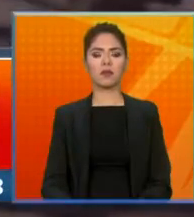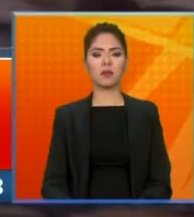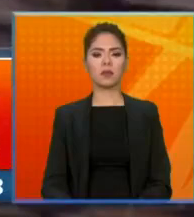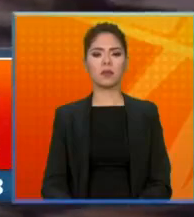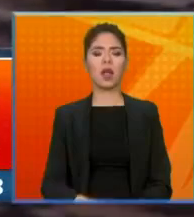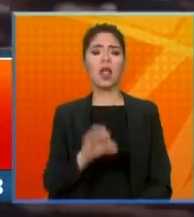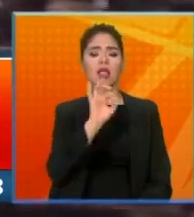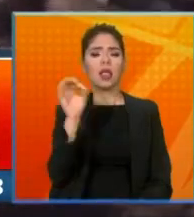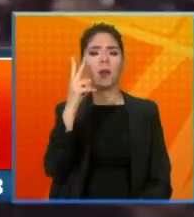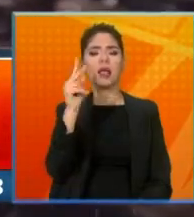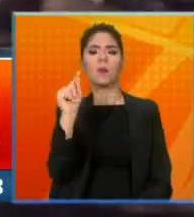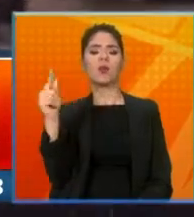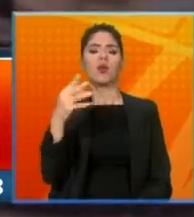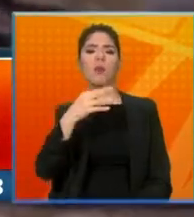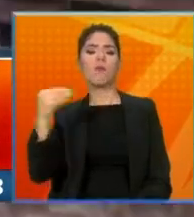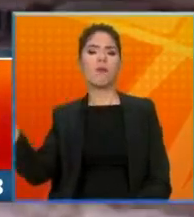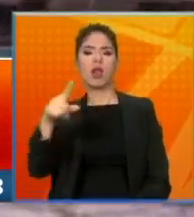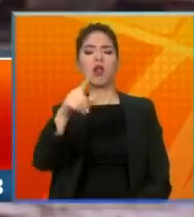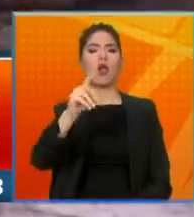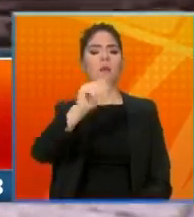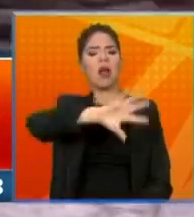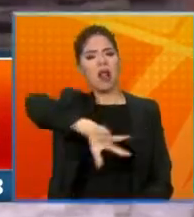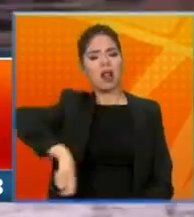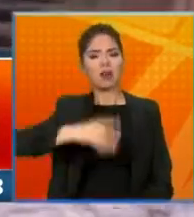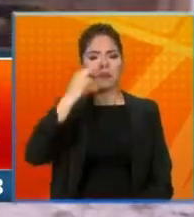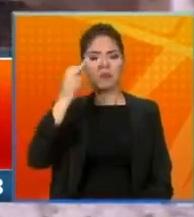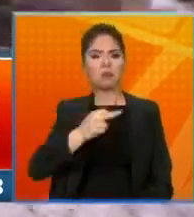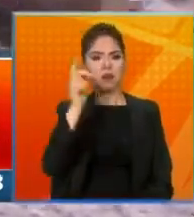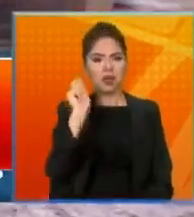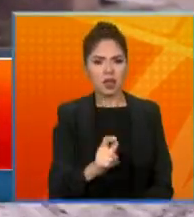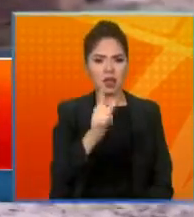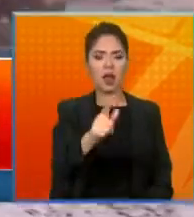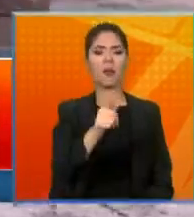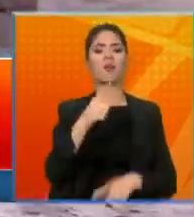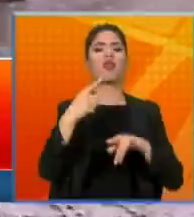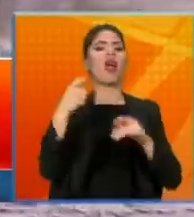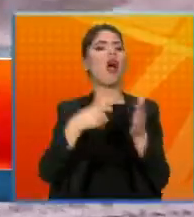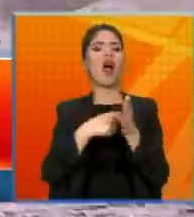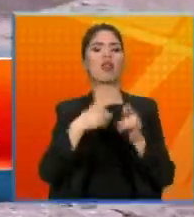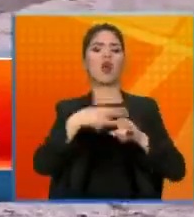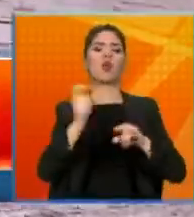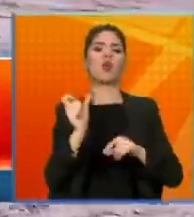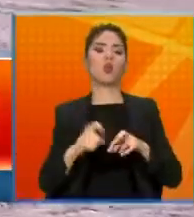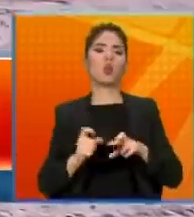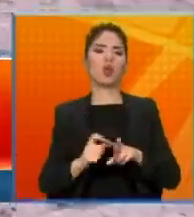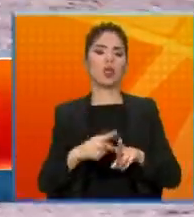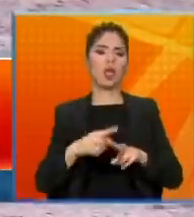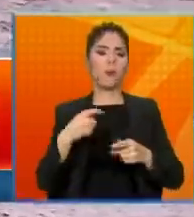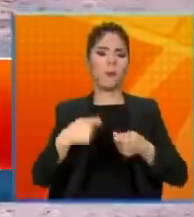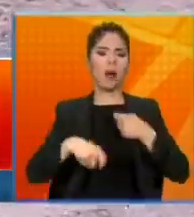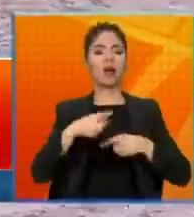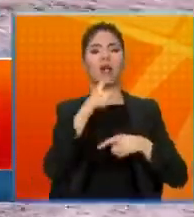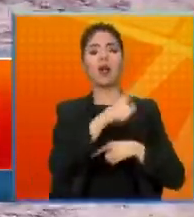dedi. Tam 2,5 milyonluk vurgun yapan dolandırıcı işte o düzeneğinin adına da Hurda Bank demişti. Çünkü dolandırdığı